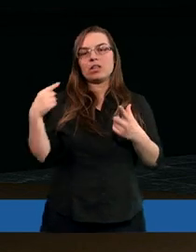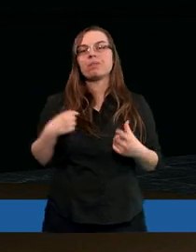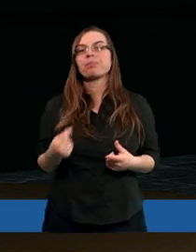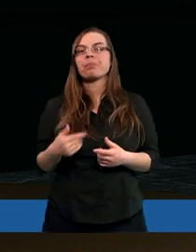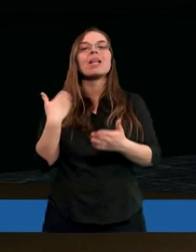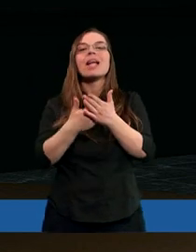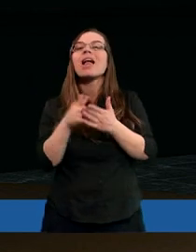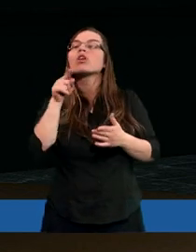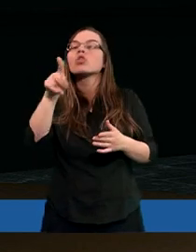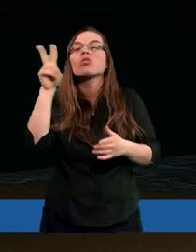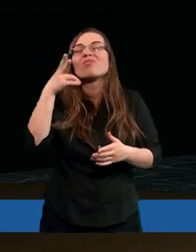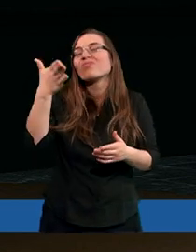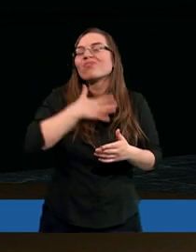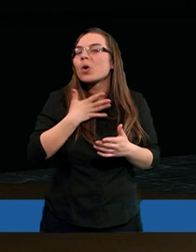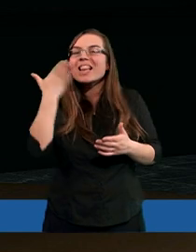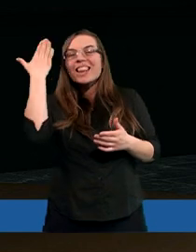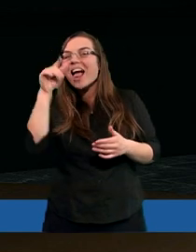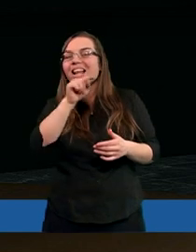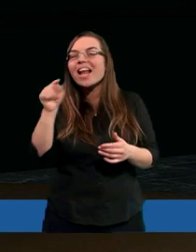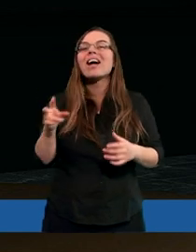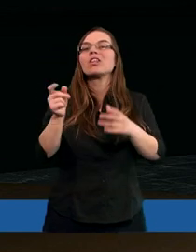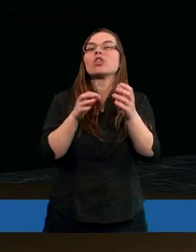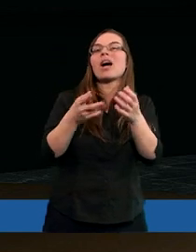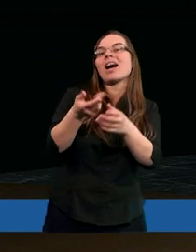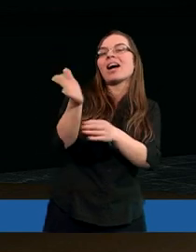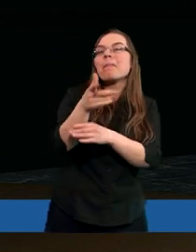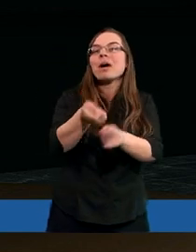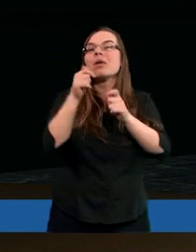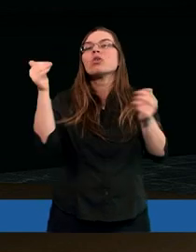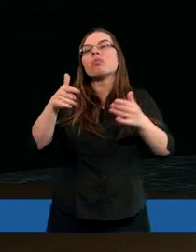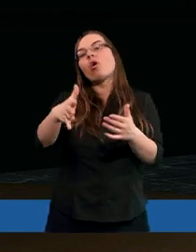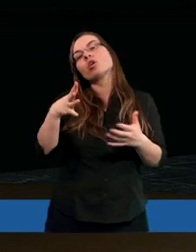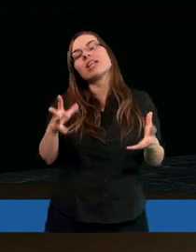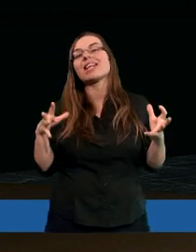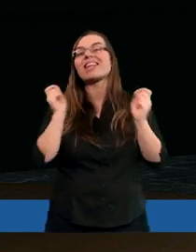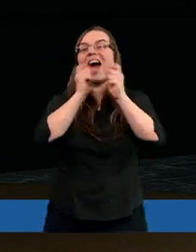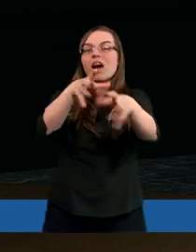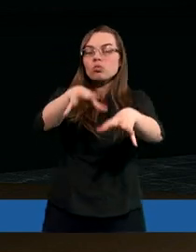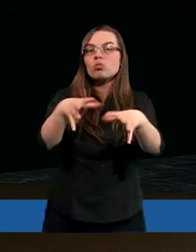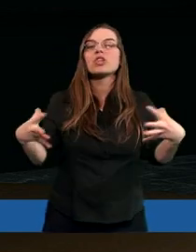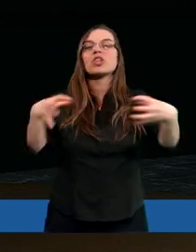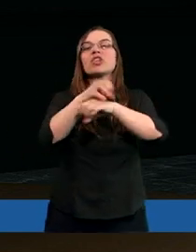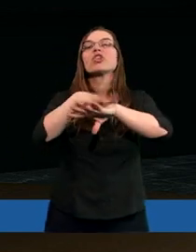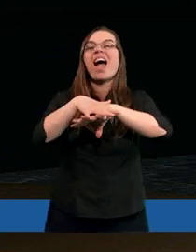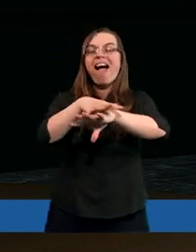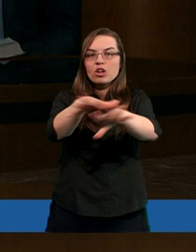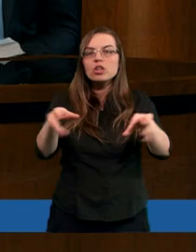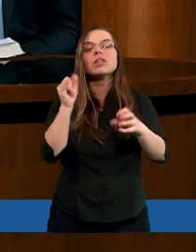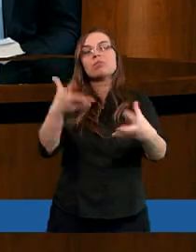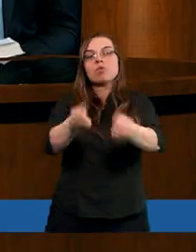Dla kogoś, kto nie jest obeznany z rybołówstwem, to wydawać by się mogło, zrzucili sieci, no i złowili ryby.